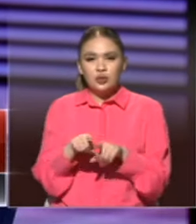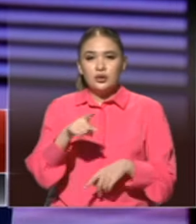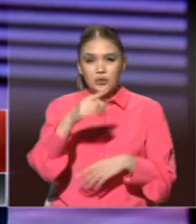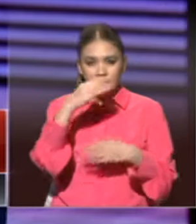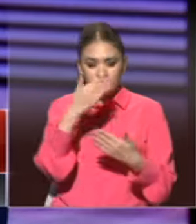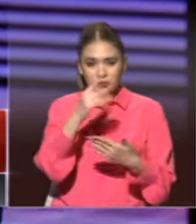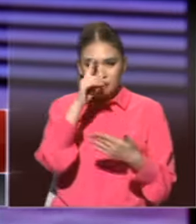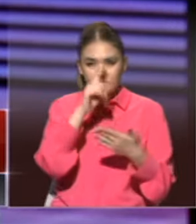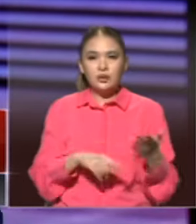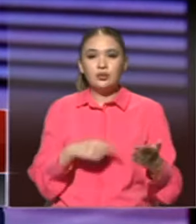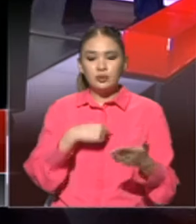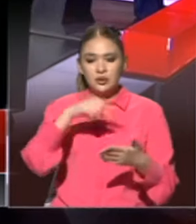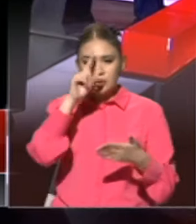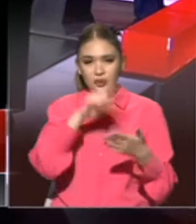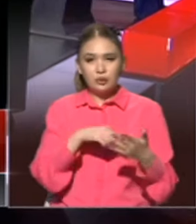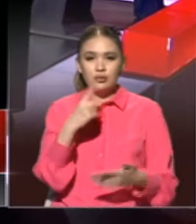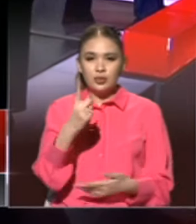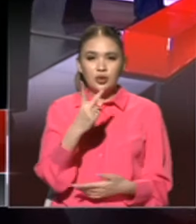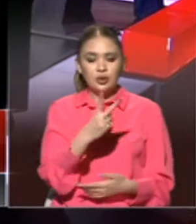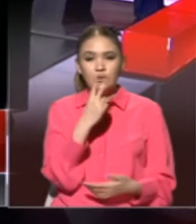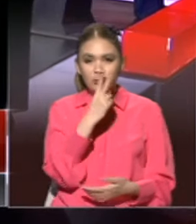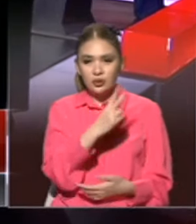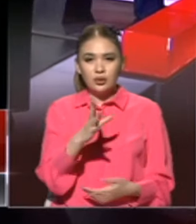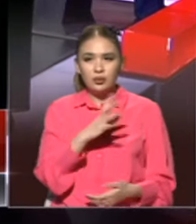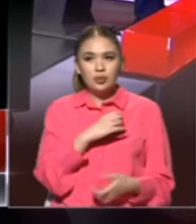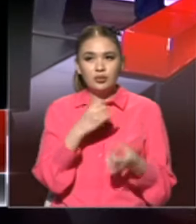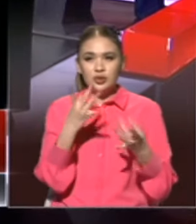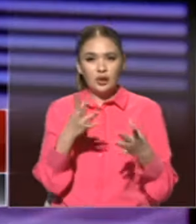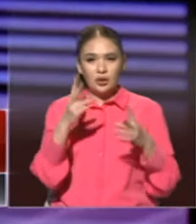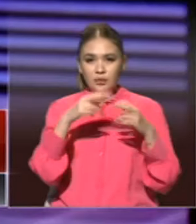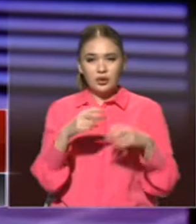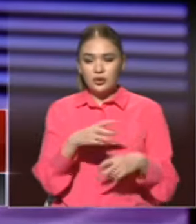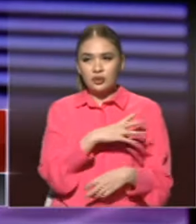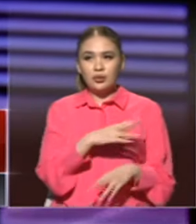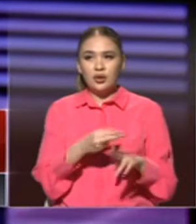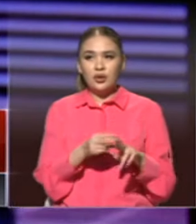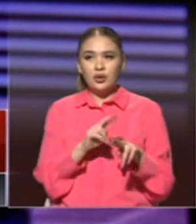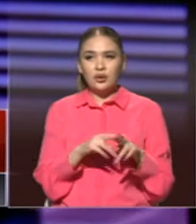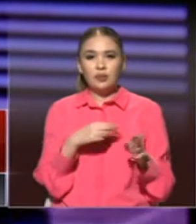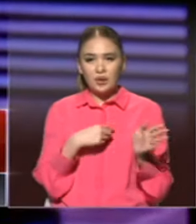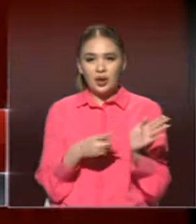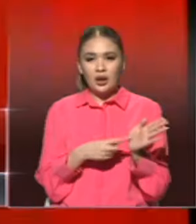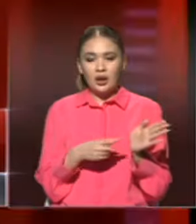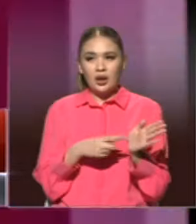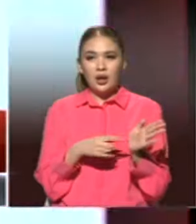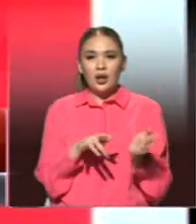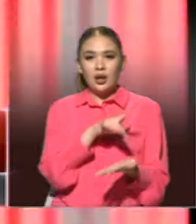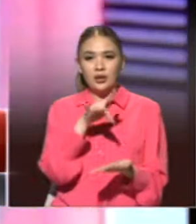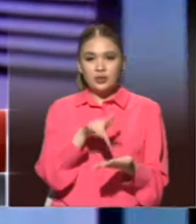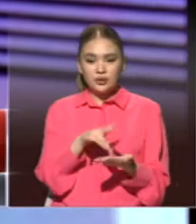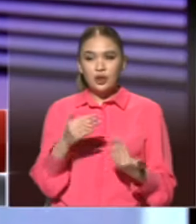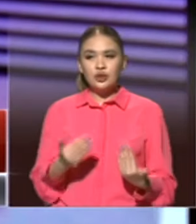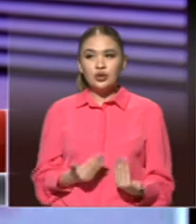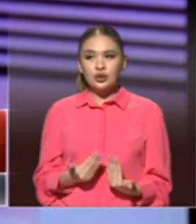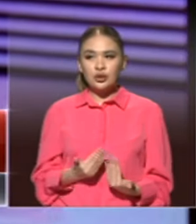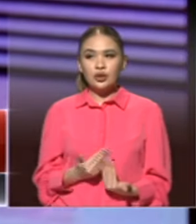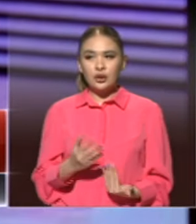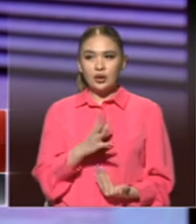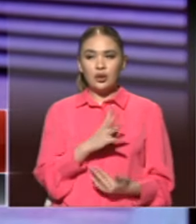Мен тексердім бір екеуін. Ол жай тексерген емес. Мен негізі Қарағанды қаласын тұрамын ғой.